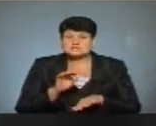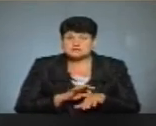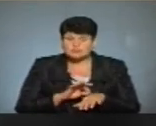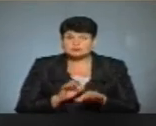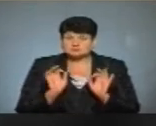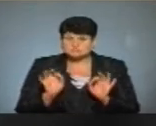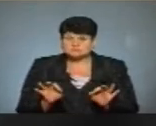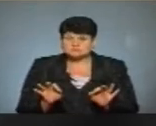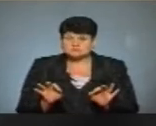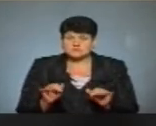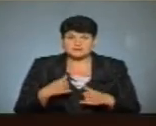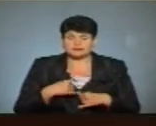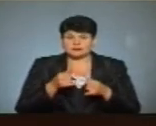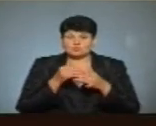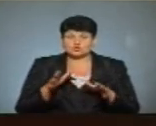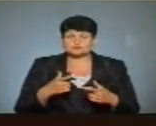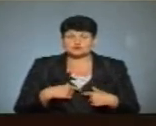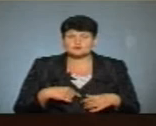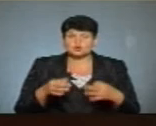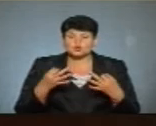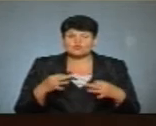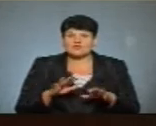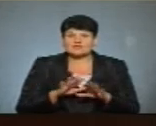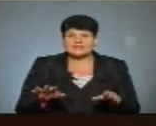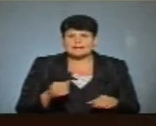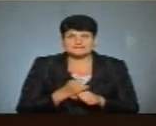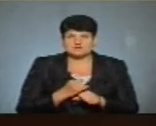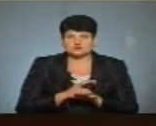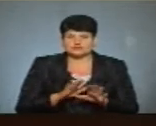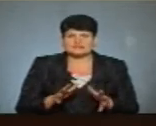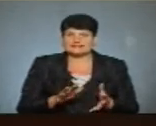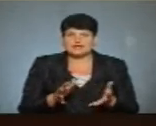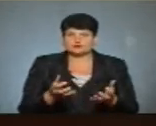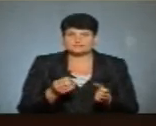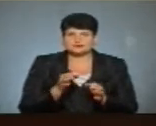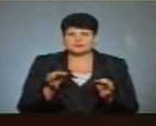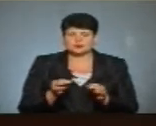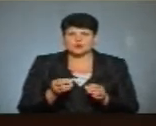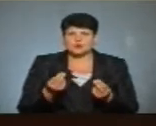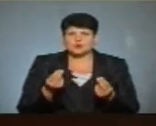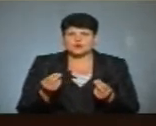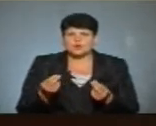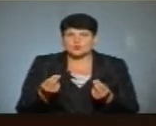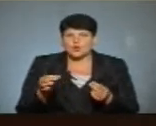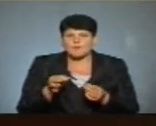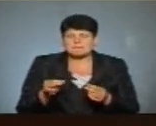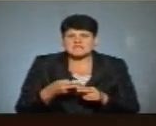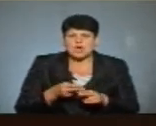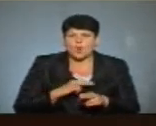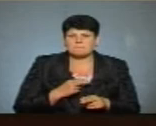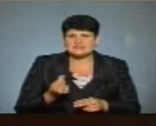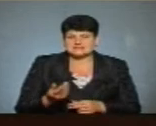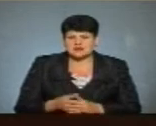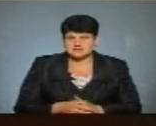правда? І ми не можемо собі дозволити не працювати, не отримавши жодної копійки компенсації. От ви говорили,